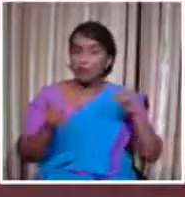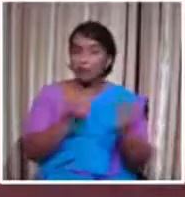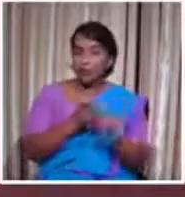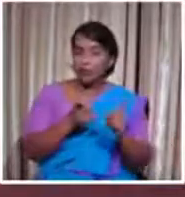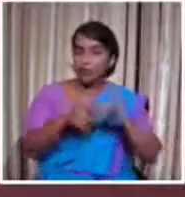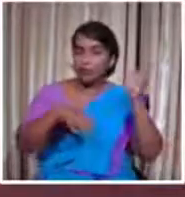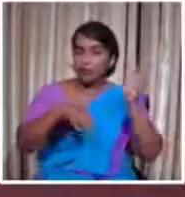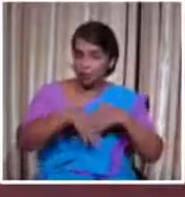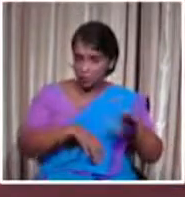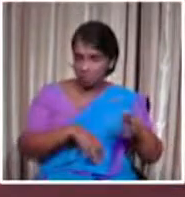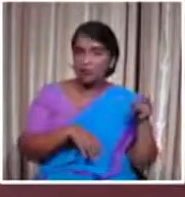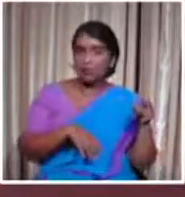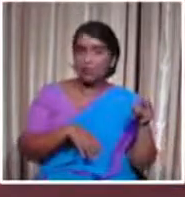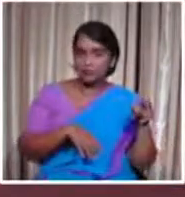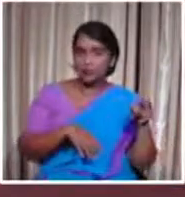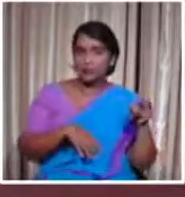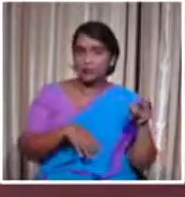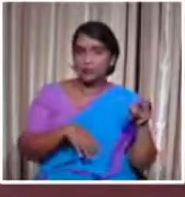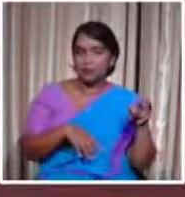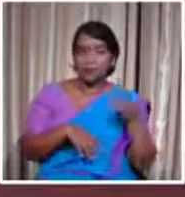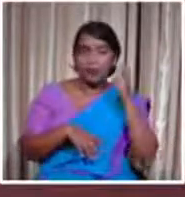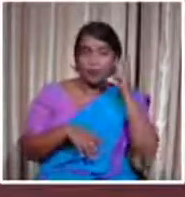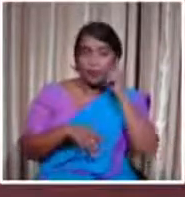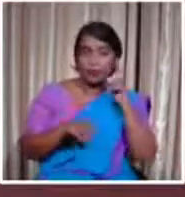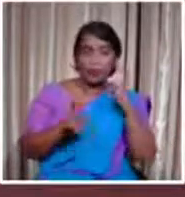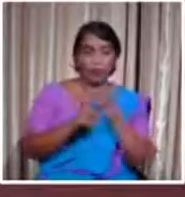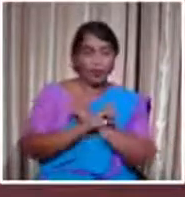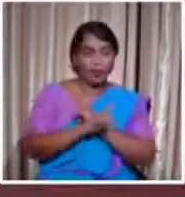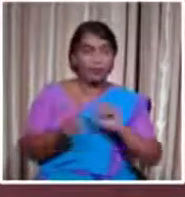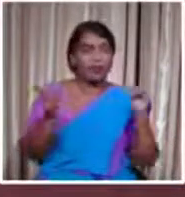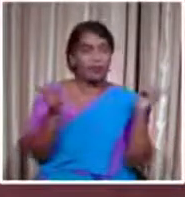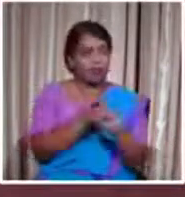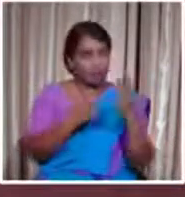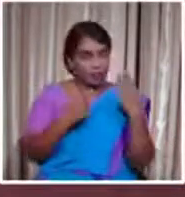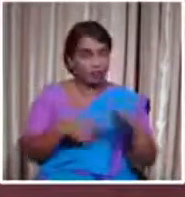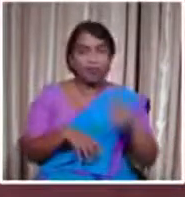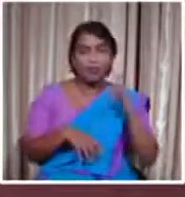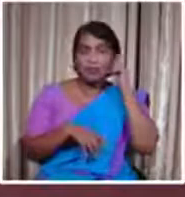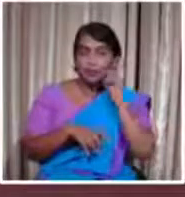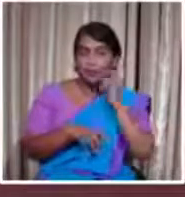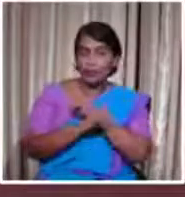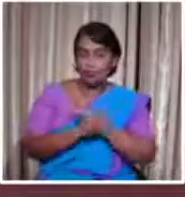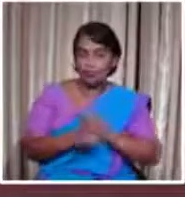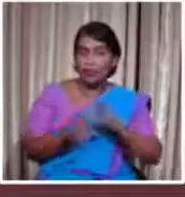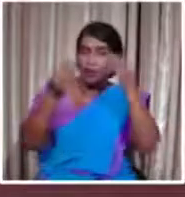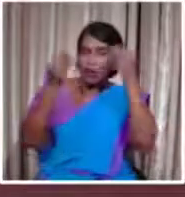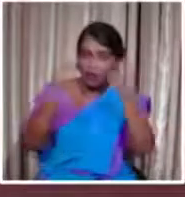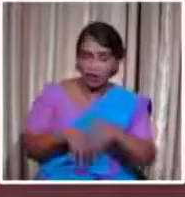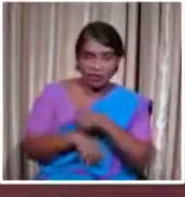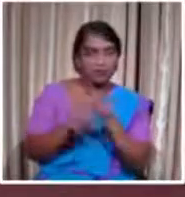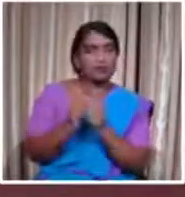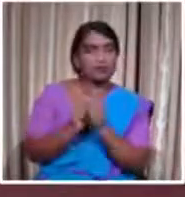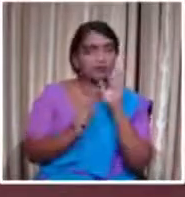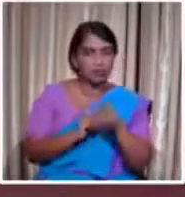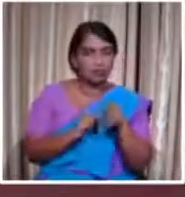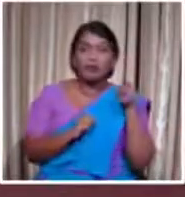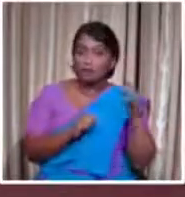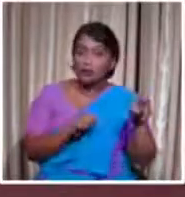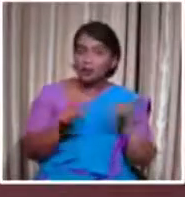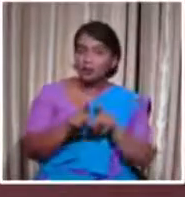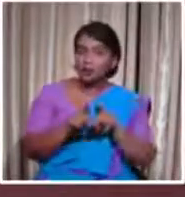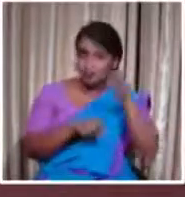දුන්නා. කොටින් එක සටන් කරා. කොටින්ව පරාජයට පත් කරා. එහෙම